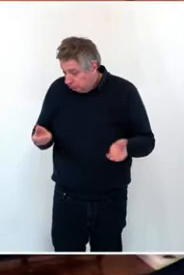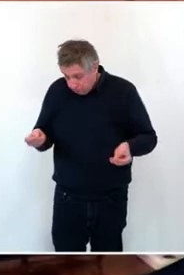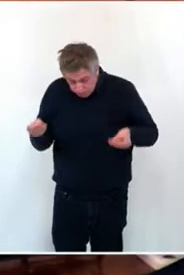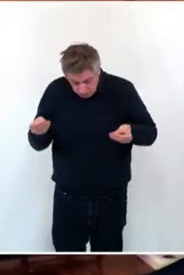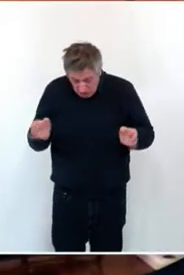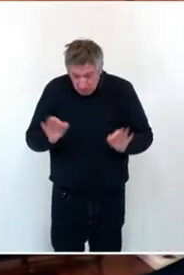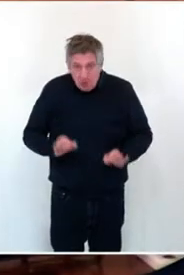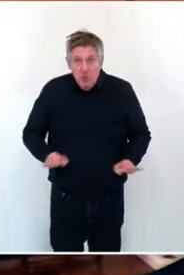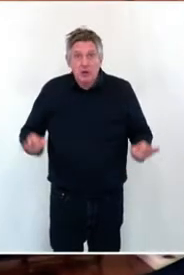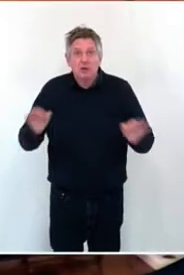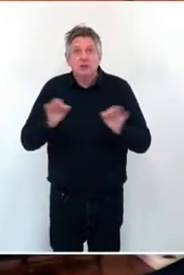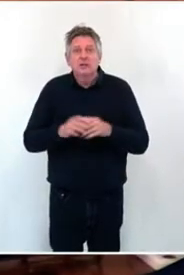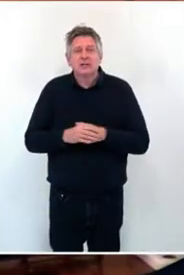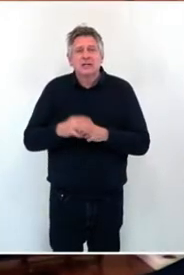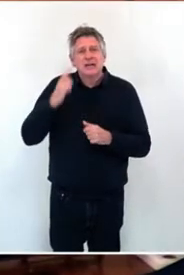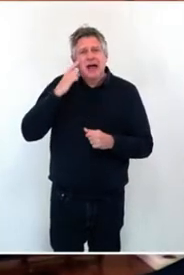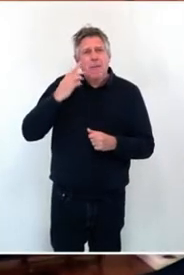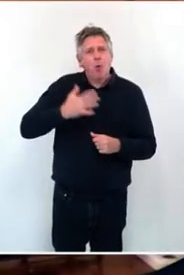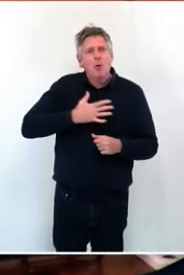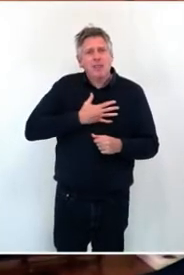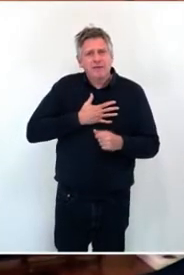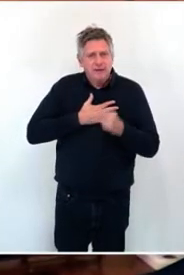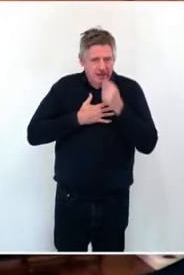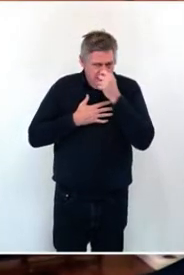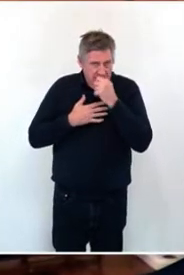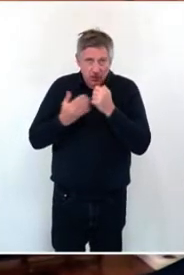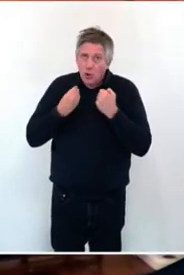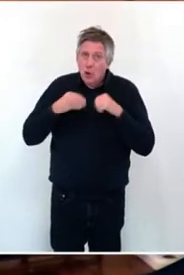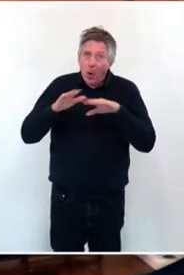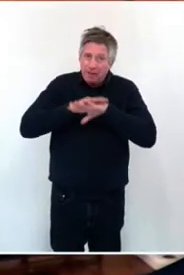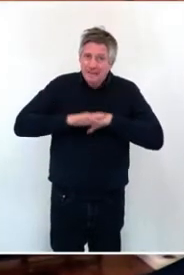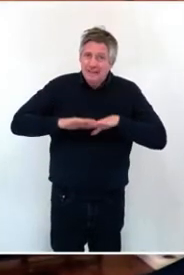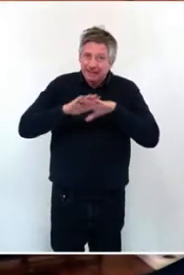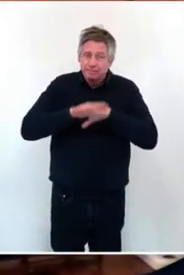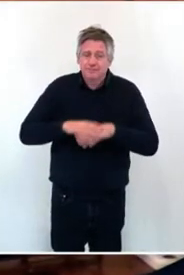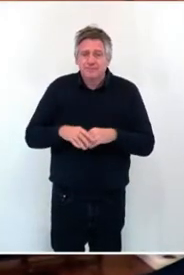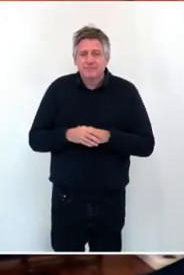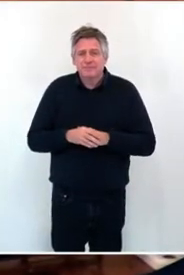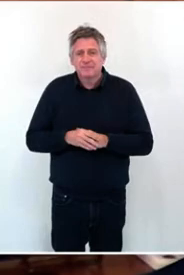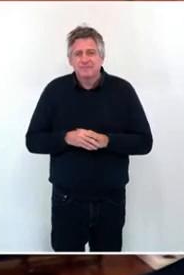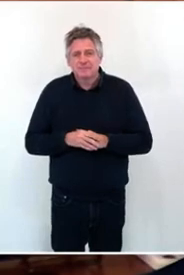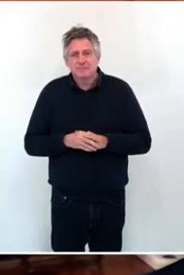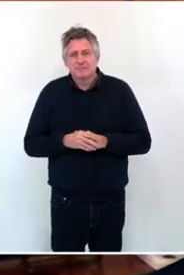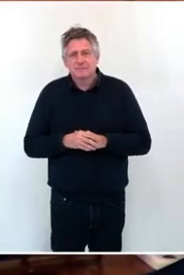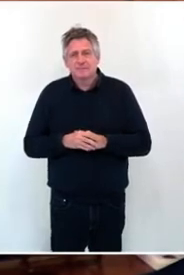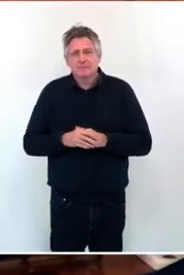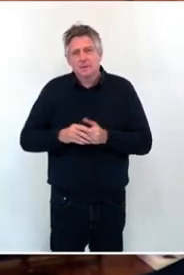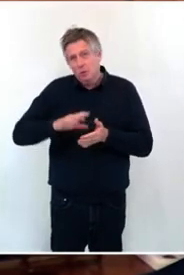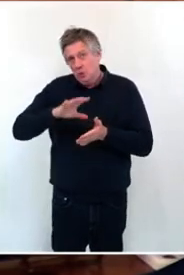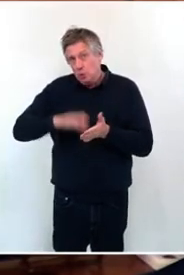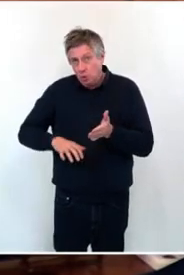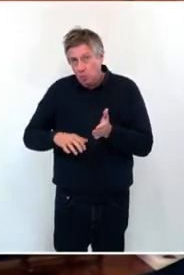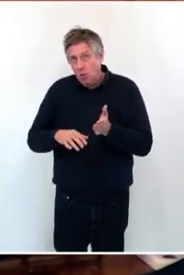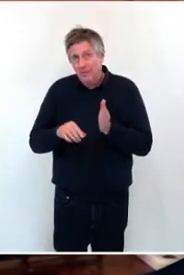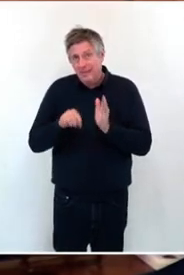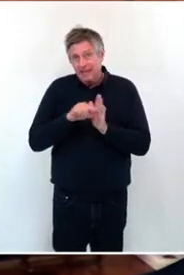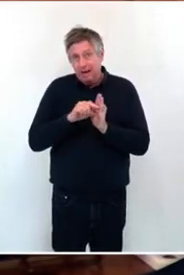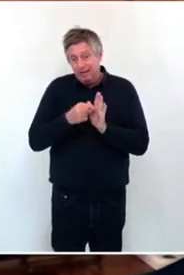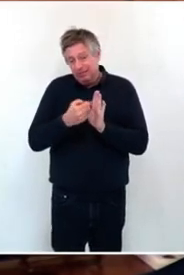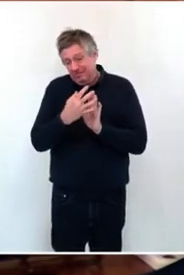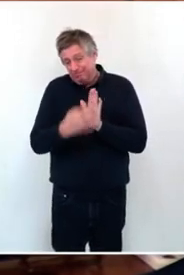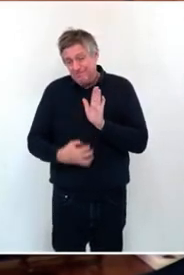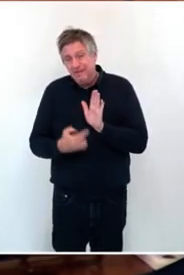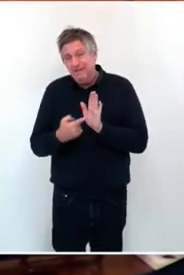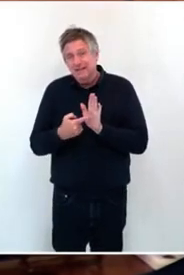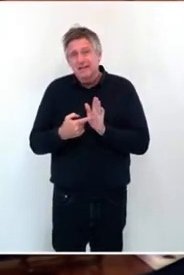qui induisent, à mon sens, une certaine opacité. Dans le document de la délibération, vous présentez un tableau